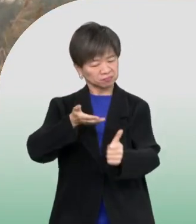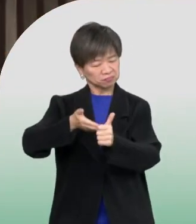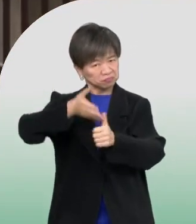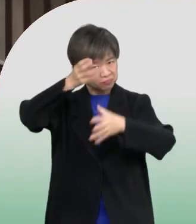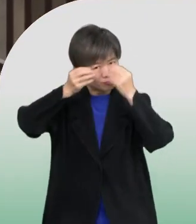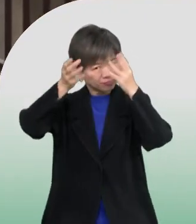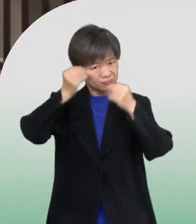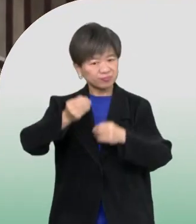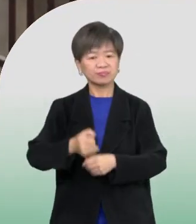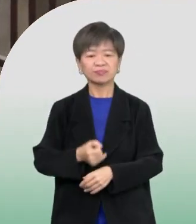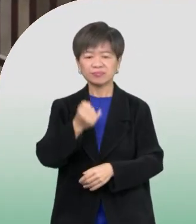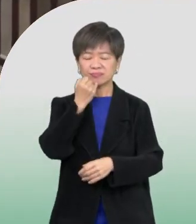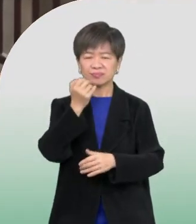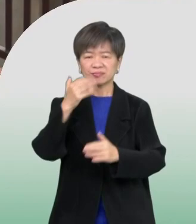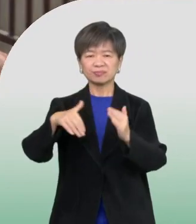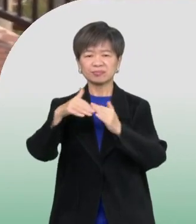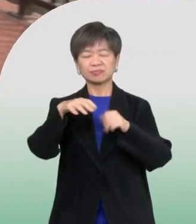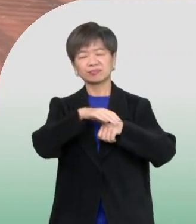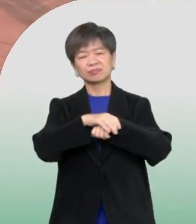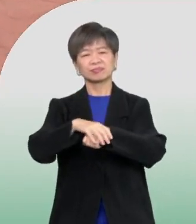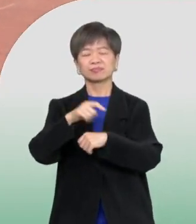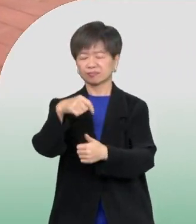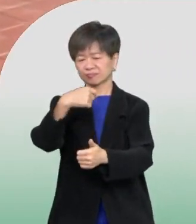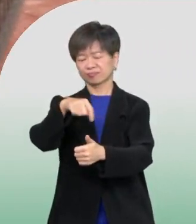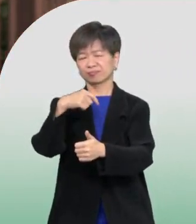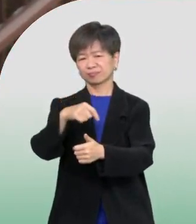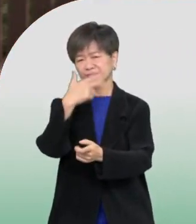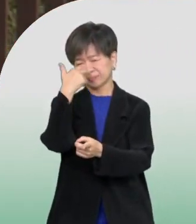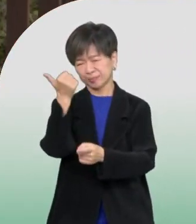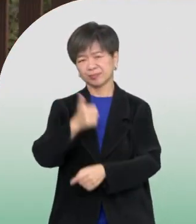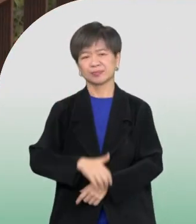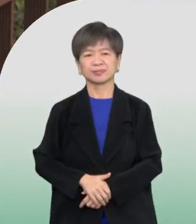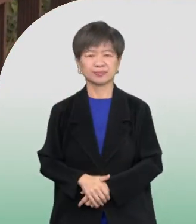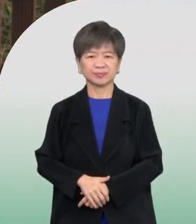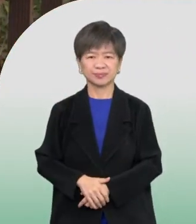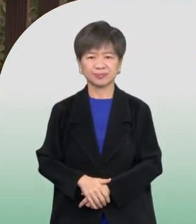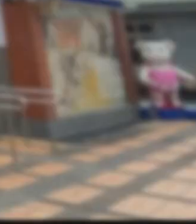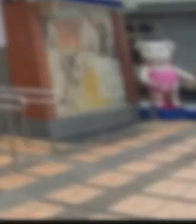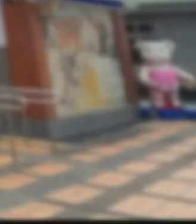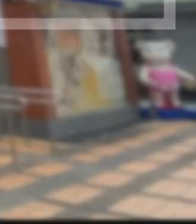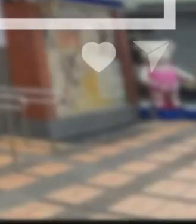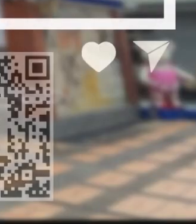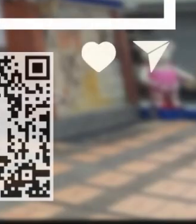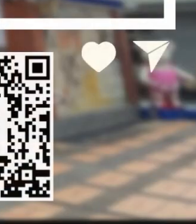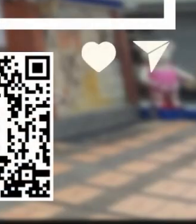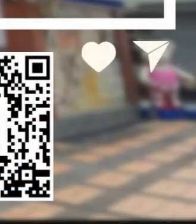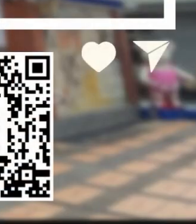能，变做学校户外教学的另类教室。客家新闻总主编苗栗报道。